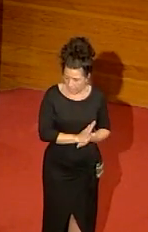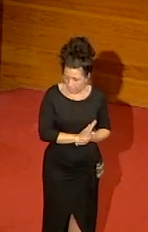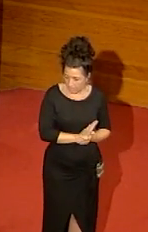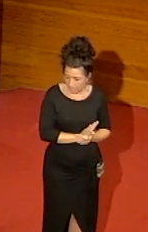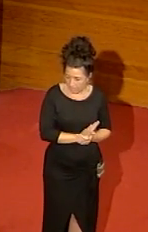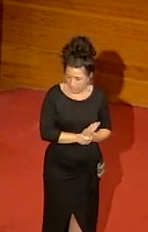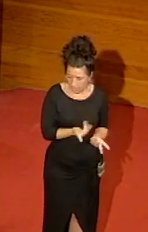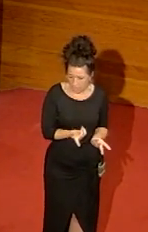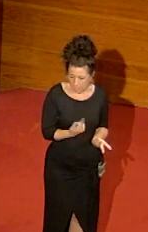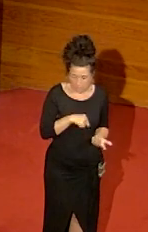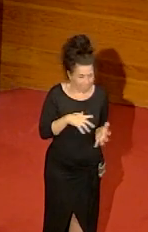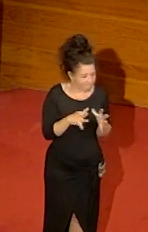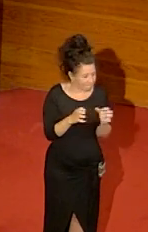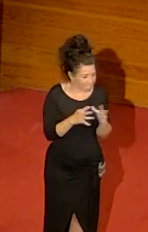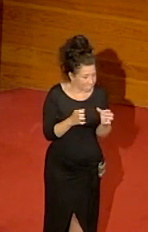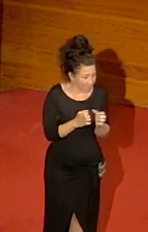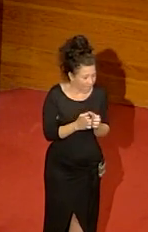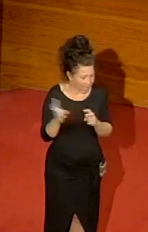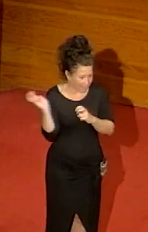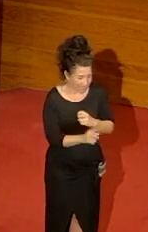de menos y estamos deseando de que esté aquí.